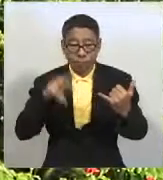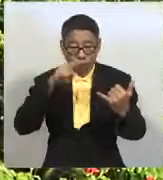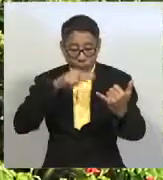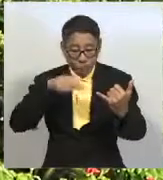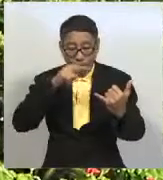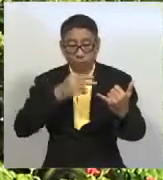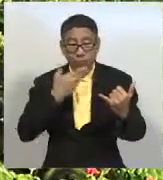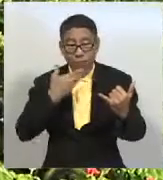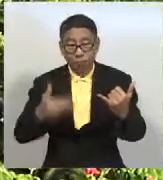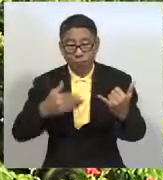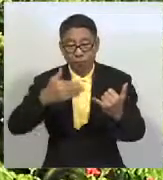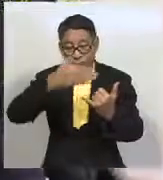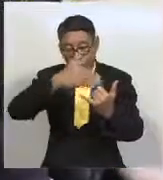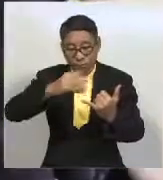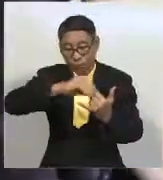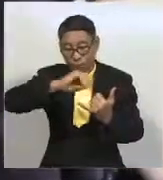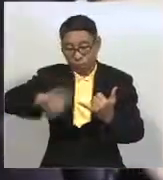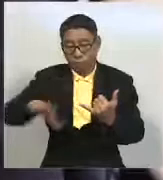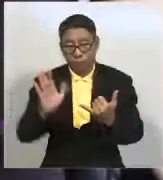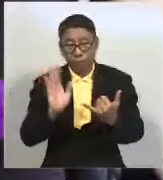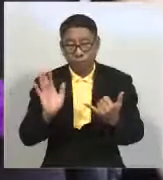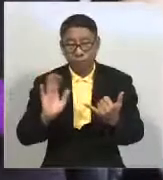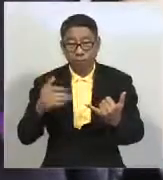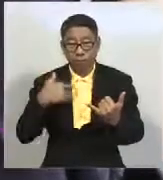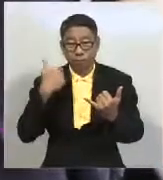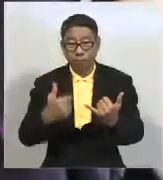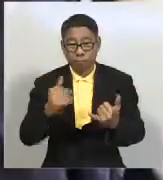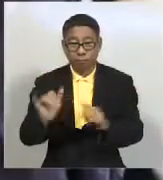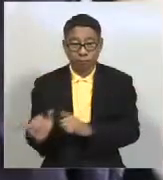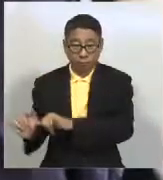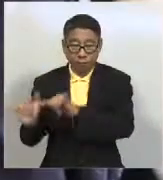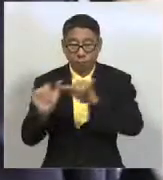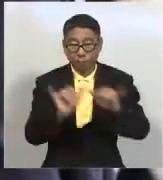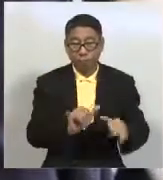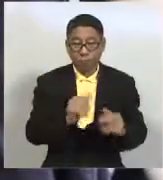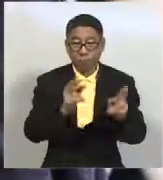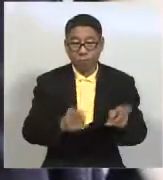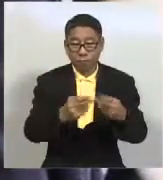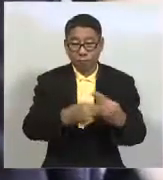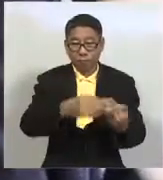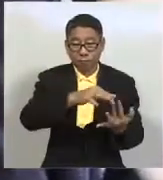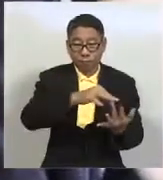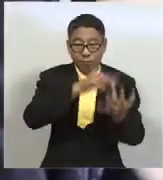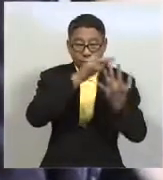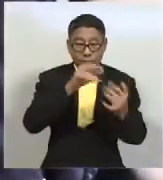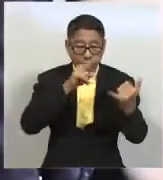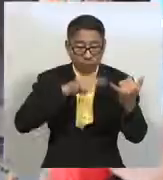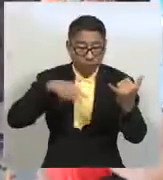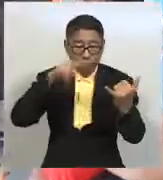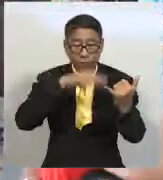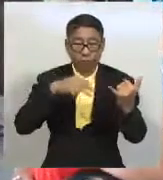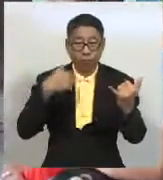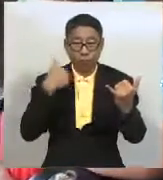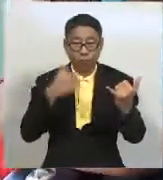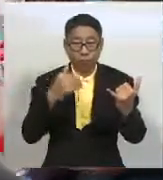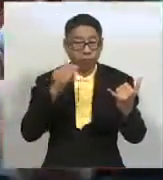ดยไม่ต้องตัดม้ามนะคะจากนั้นก็ได้เคลื่อนย้ายผู้ป่วยไปพักรักษาตัวที่ห้องพิเศษและเฝ้าดูอาการอย่างใกล้ชิด